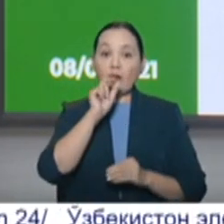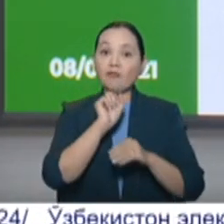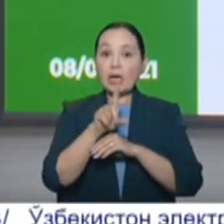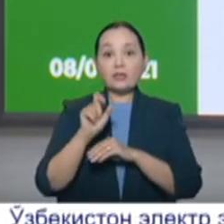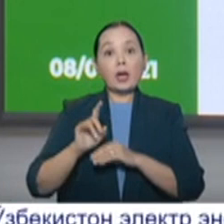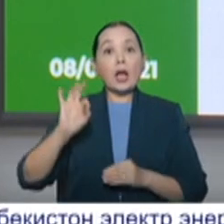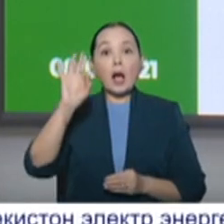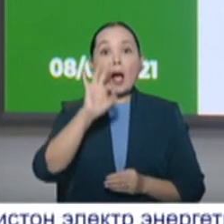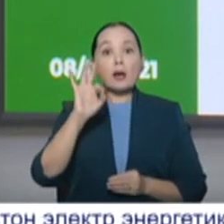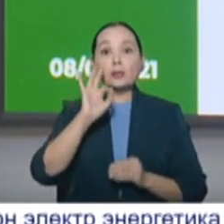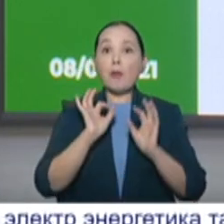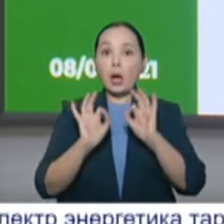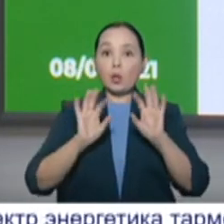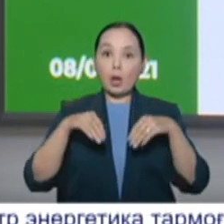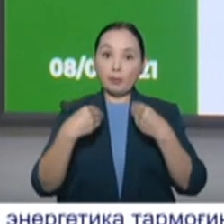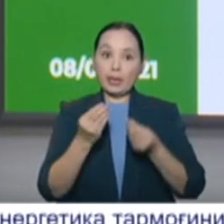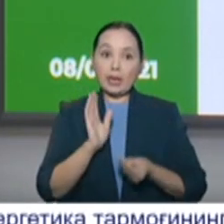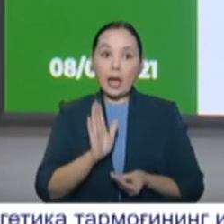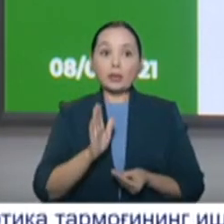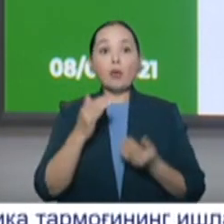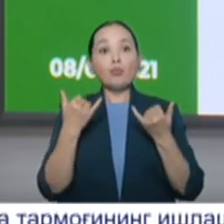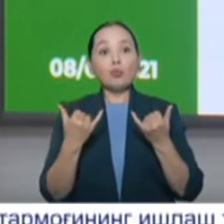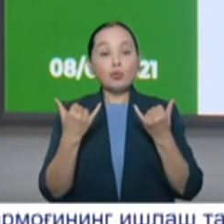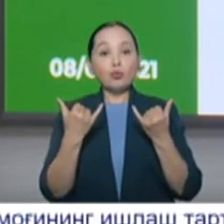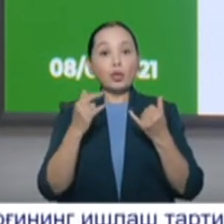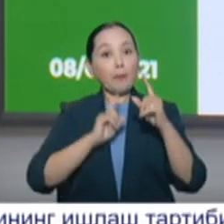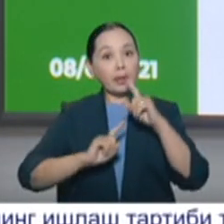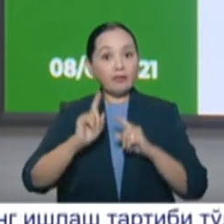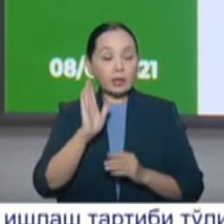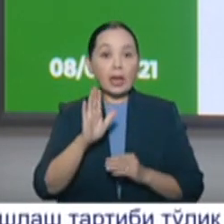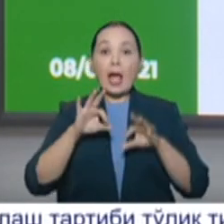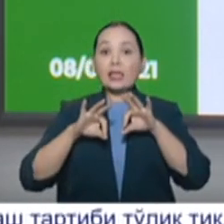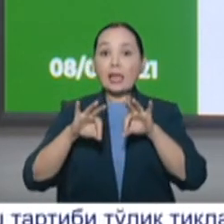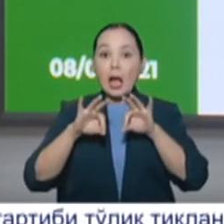vazifalar haqida ma'lumot beriladi. Bugungi brifingda